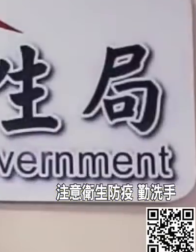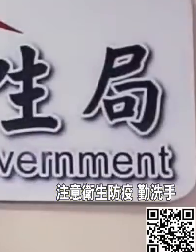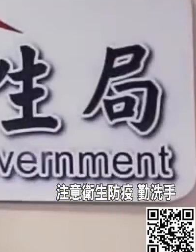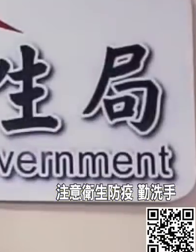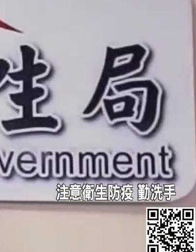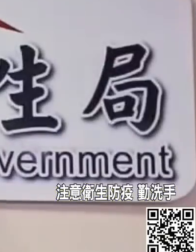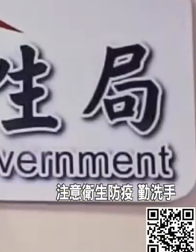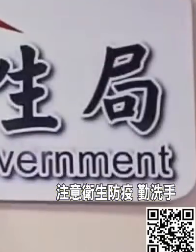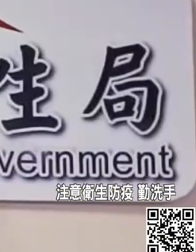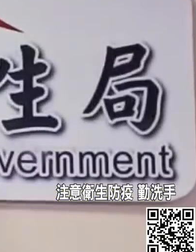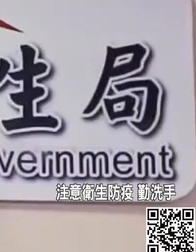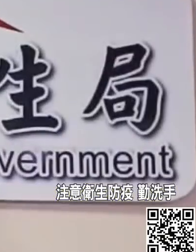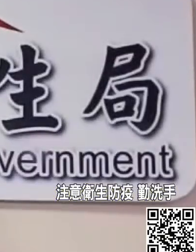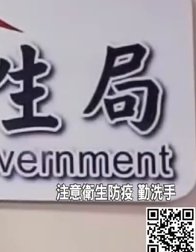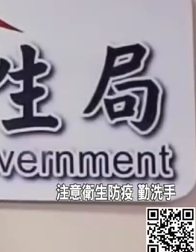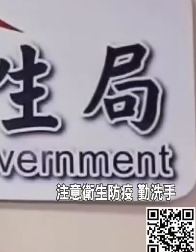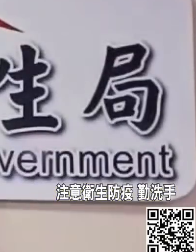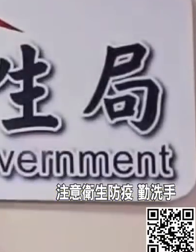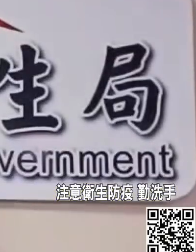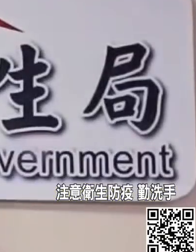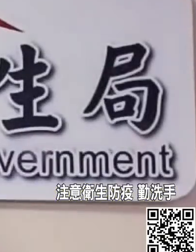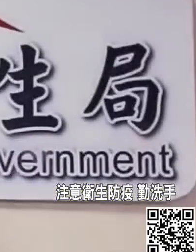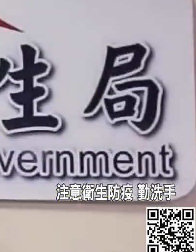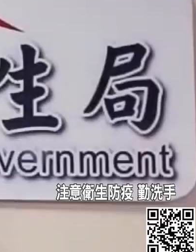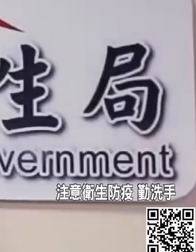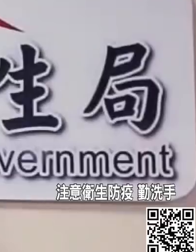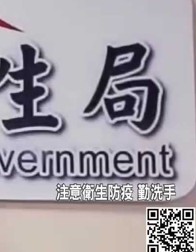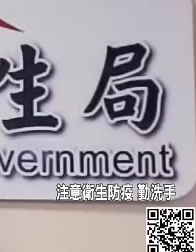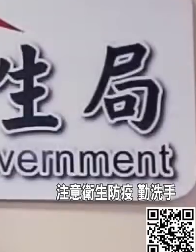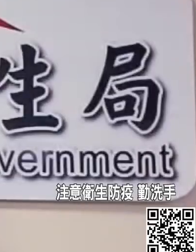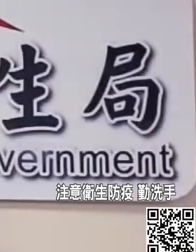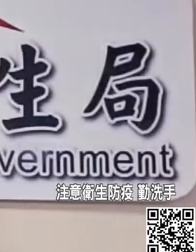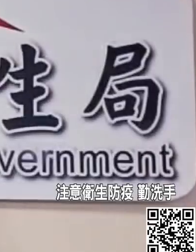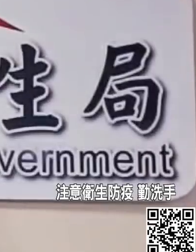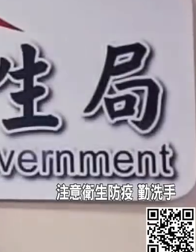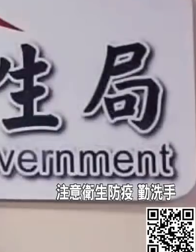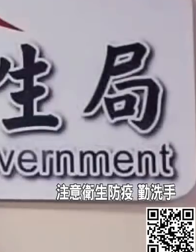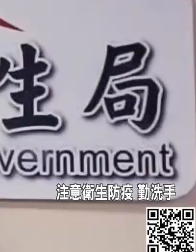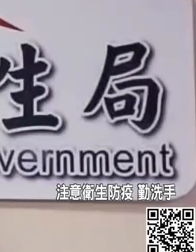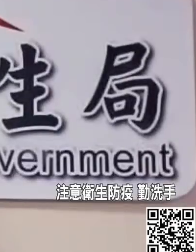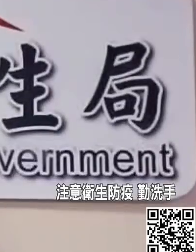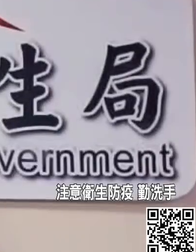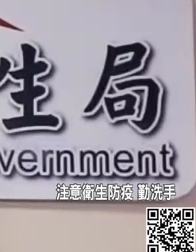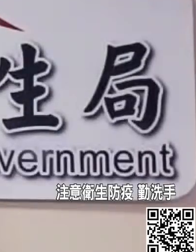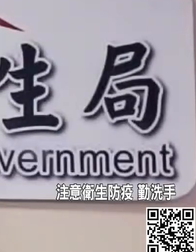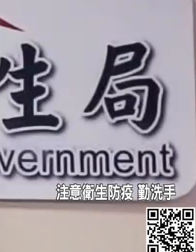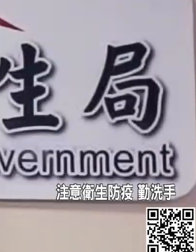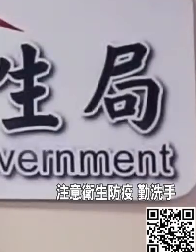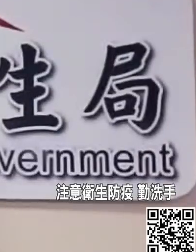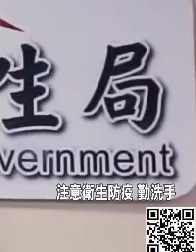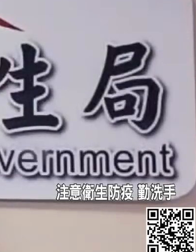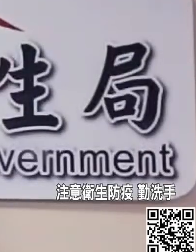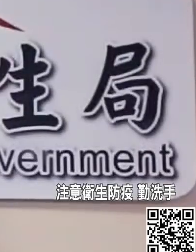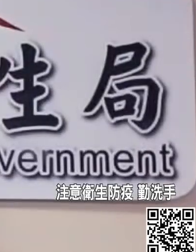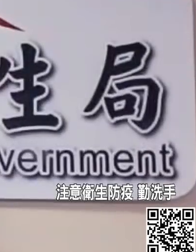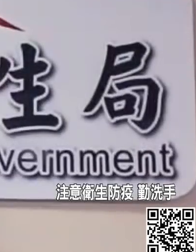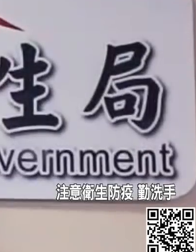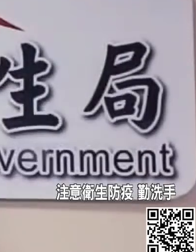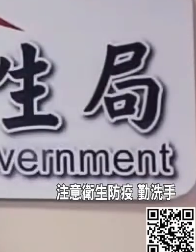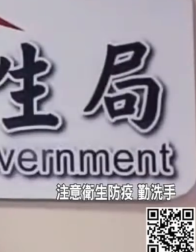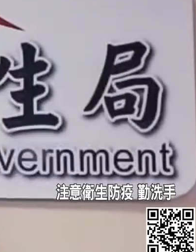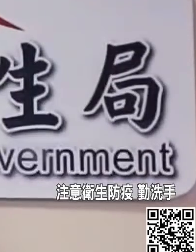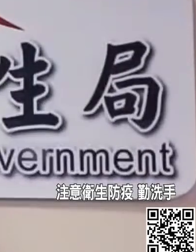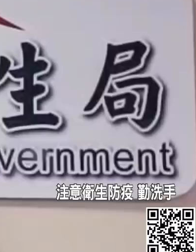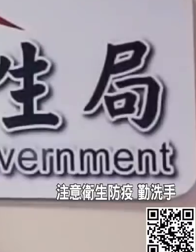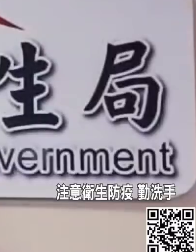协助家属提出申请，协助收集相关病例资料，提送中央来审议。如今审议后确